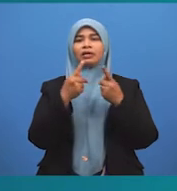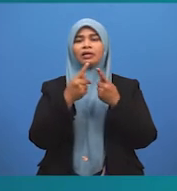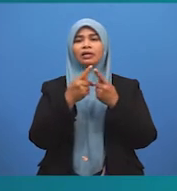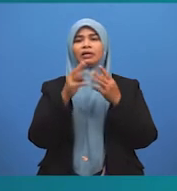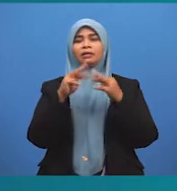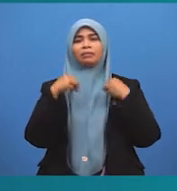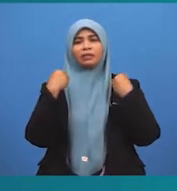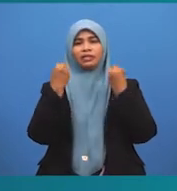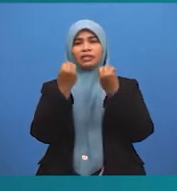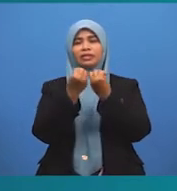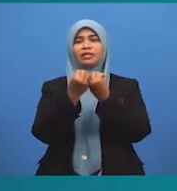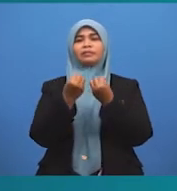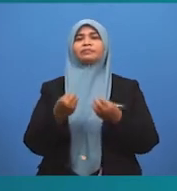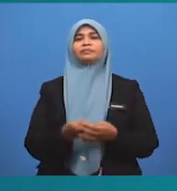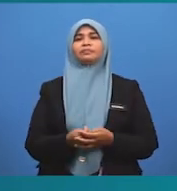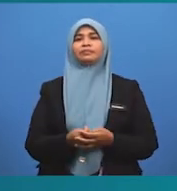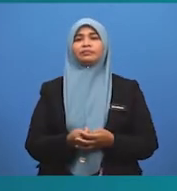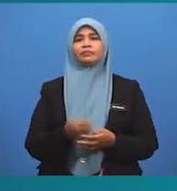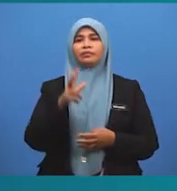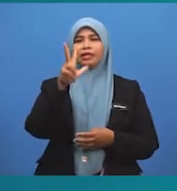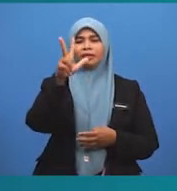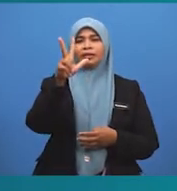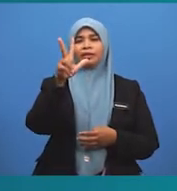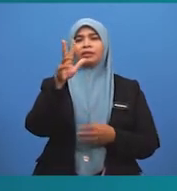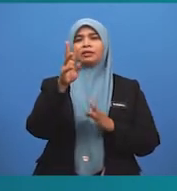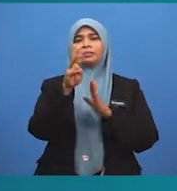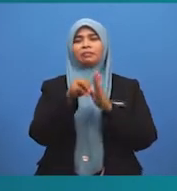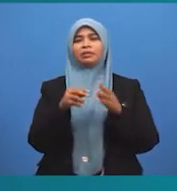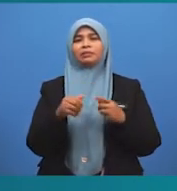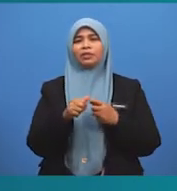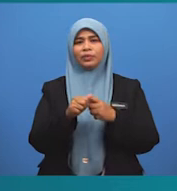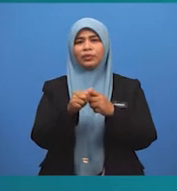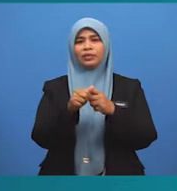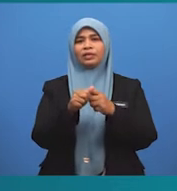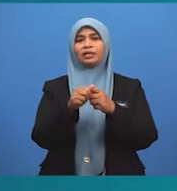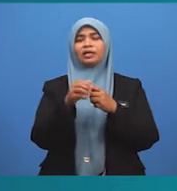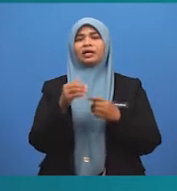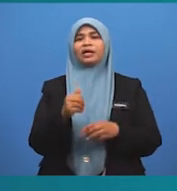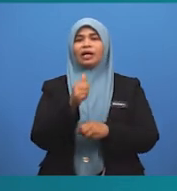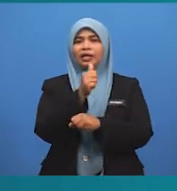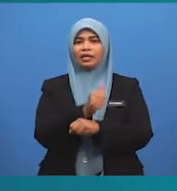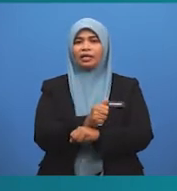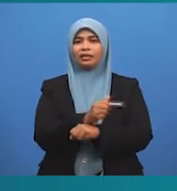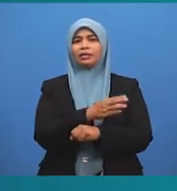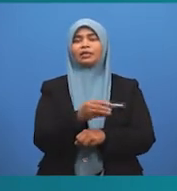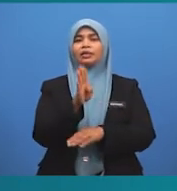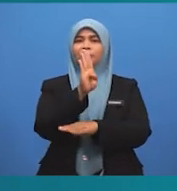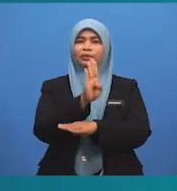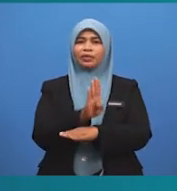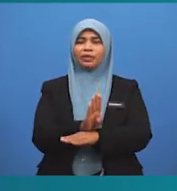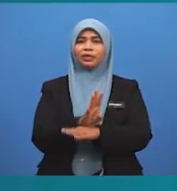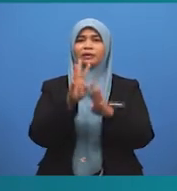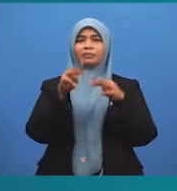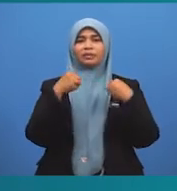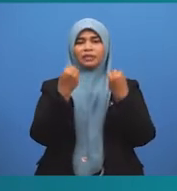dalam kalangan masyarakat. Yang ketiga, mematuhi adat dan